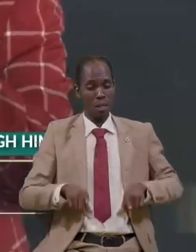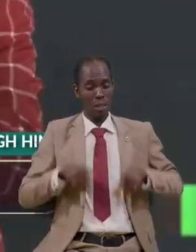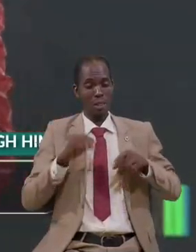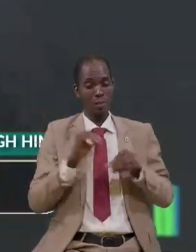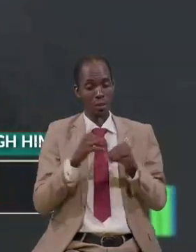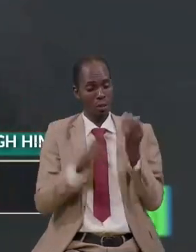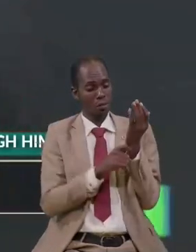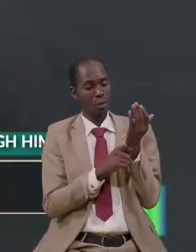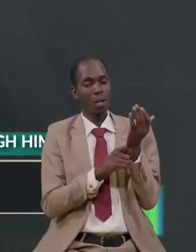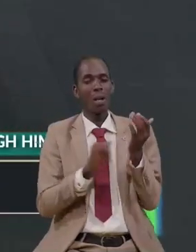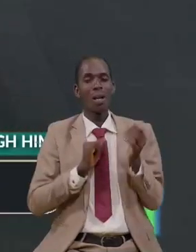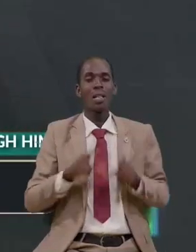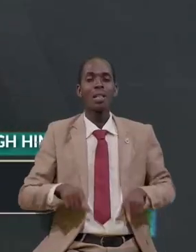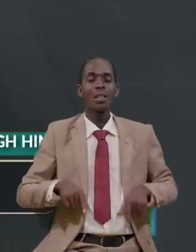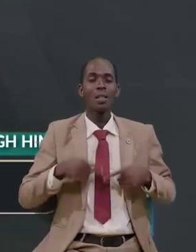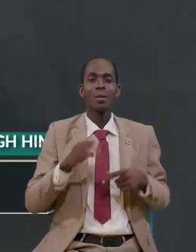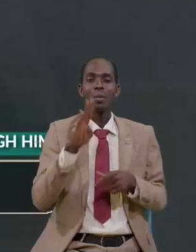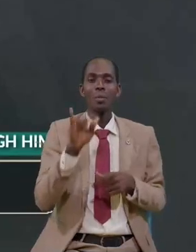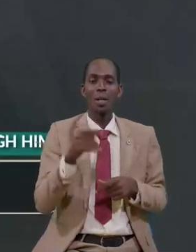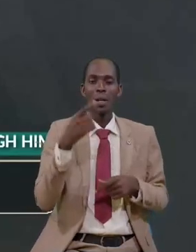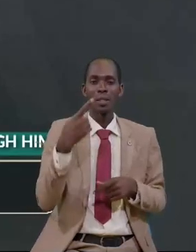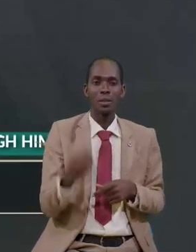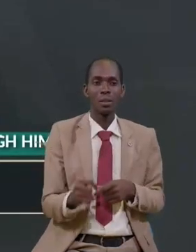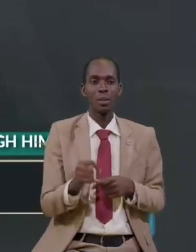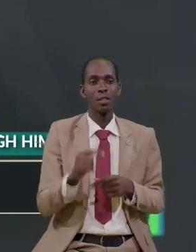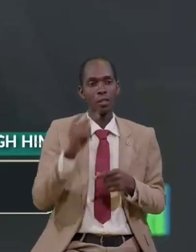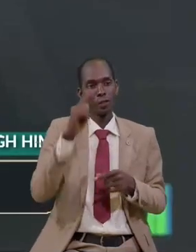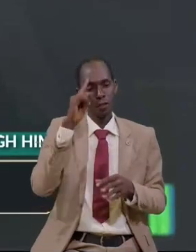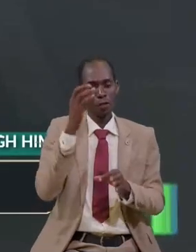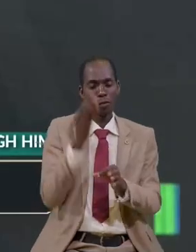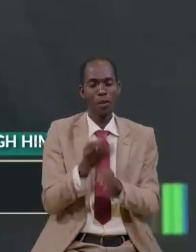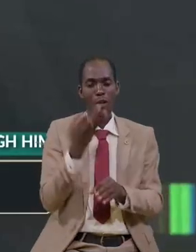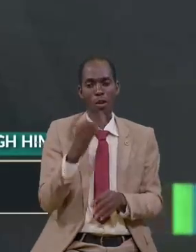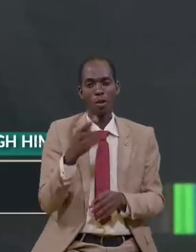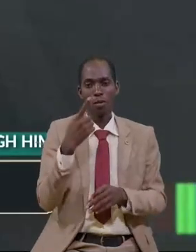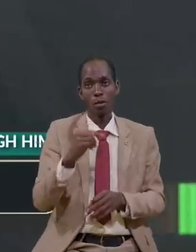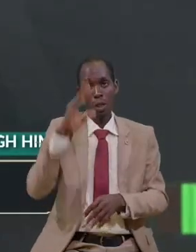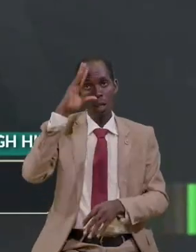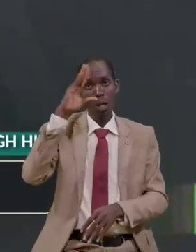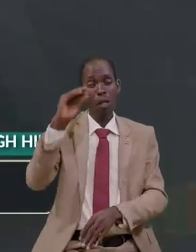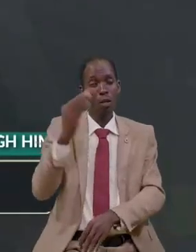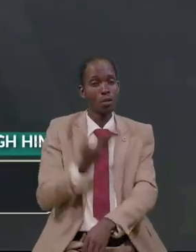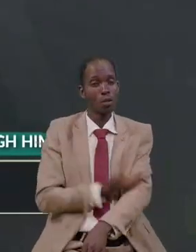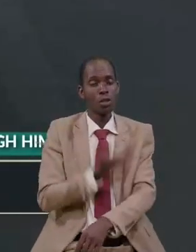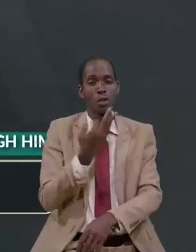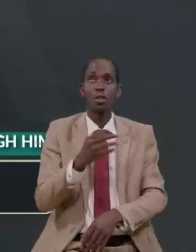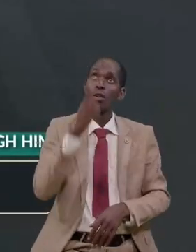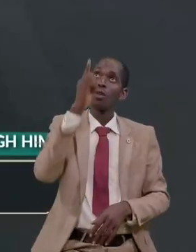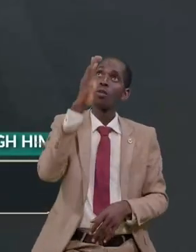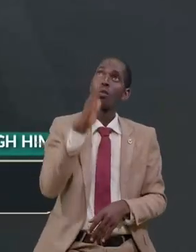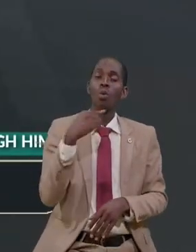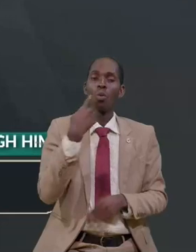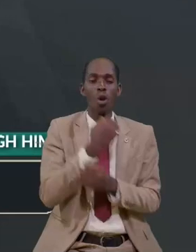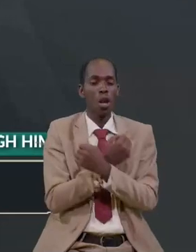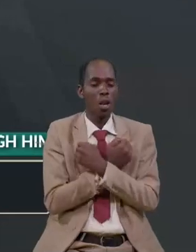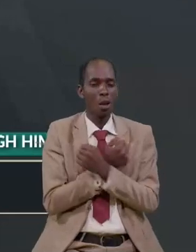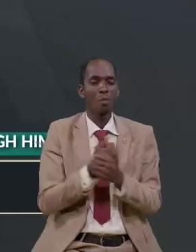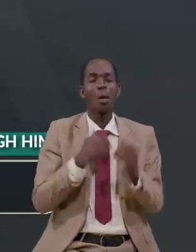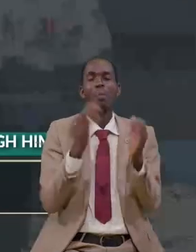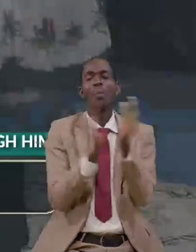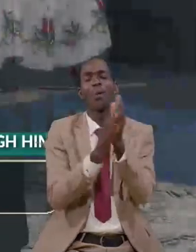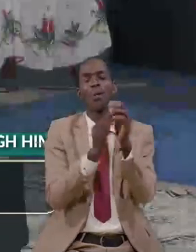dans la chair, je la mène par la foi au Fils de Dieu qui m'a aimé. Gloire à